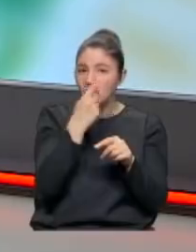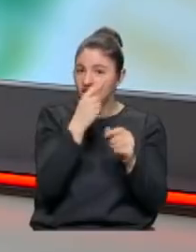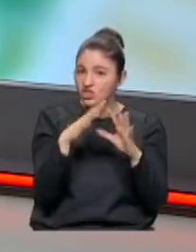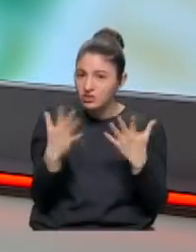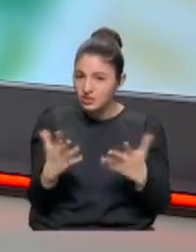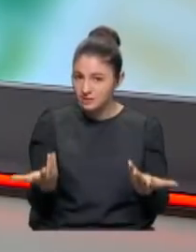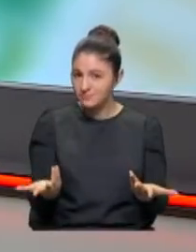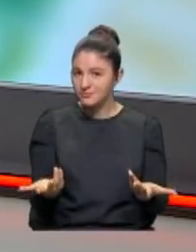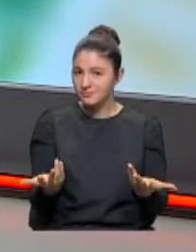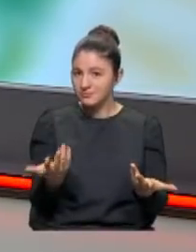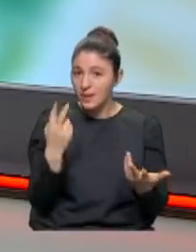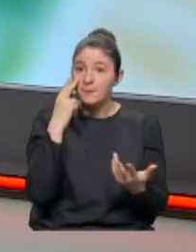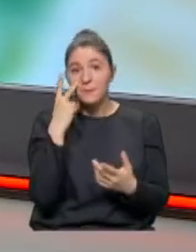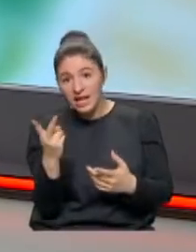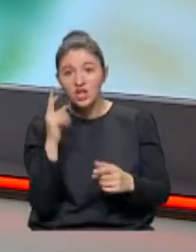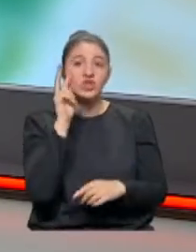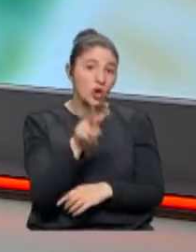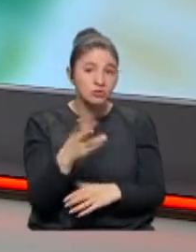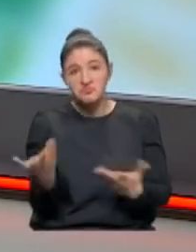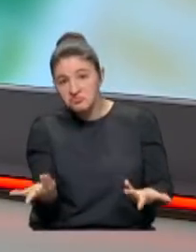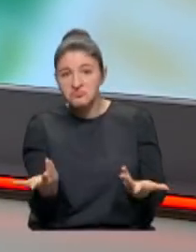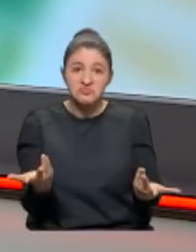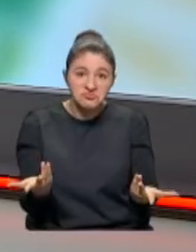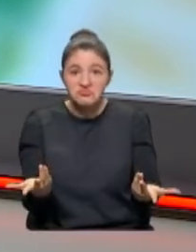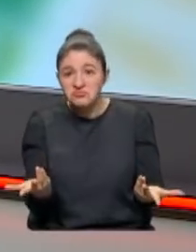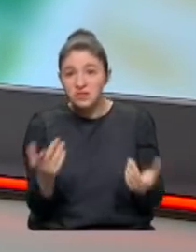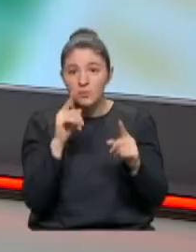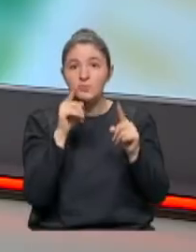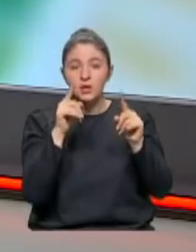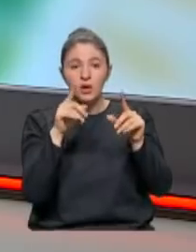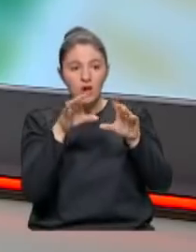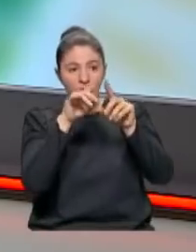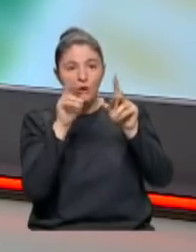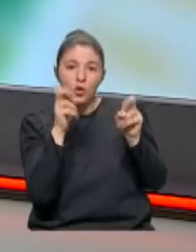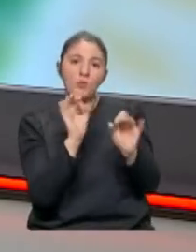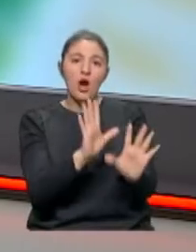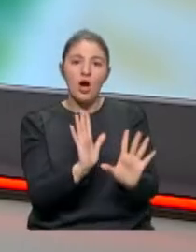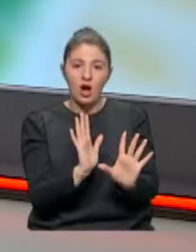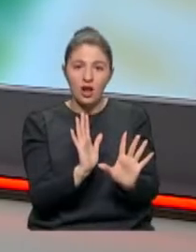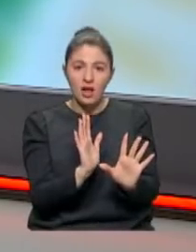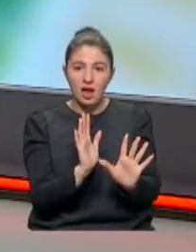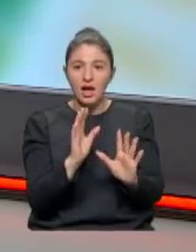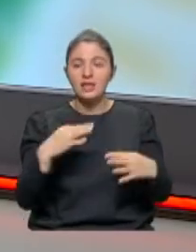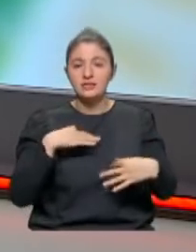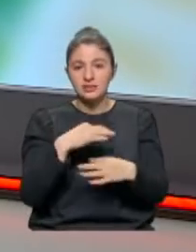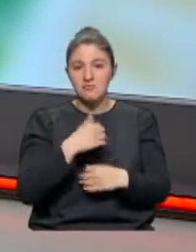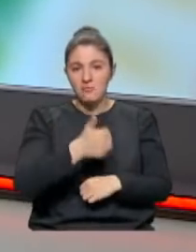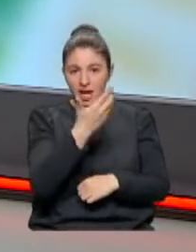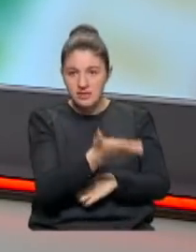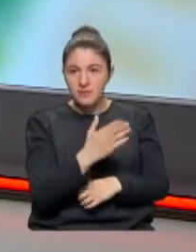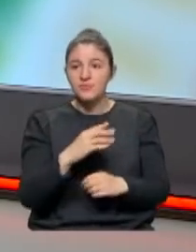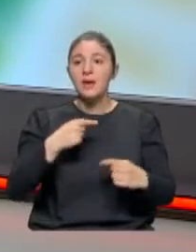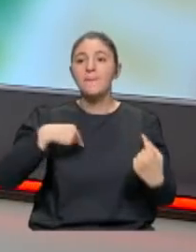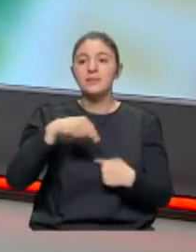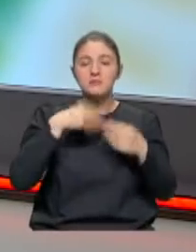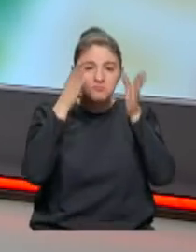ışık, bakın, görün. Yani bu, konsepti bu Sayın Nebati'nin.